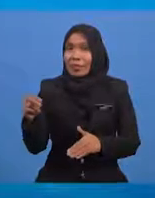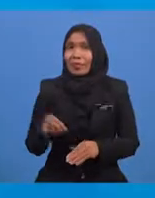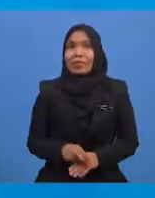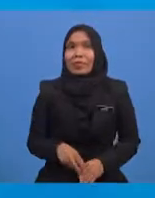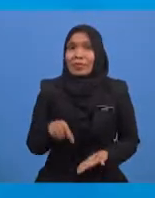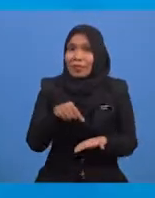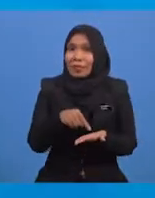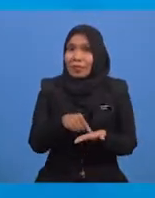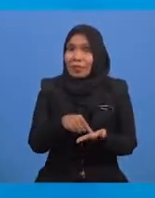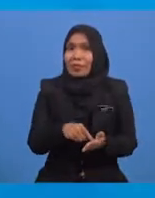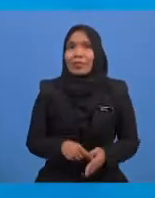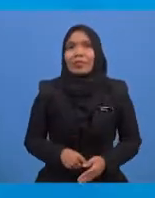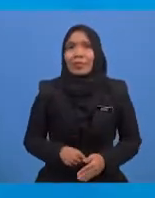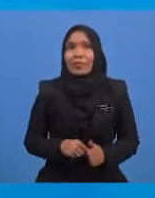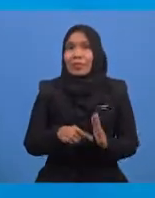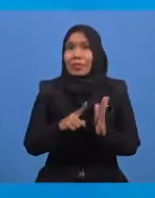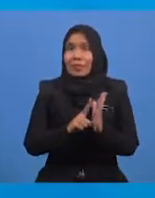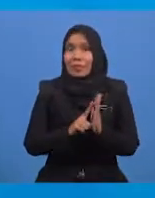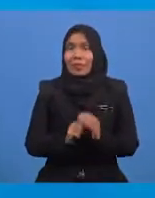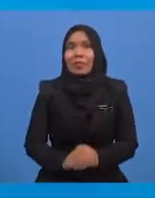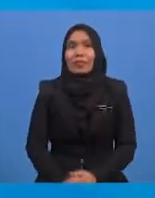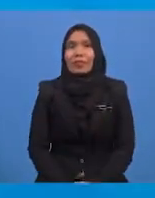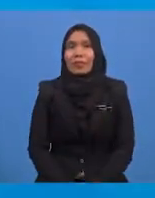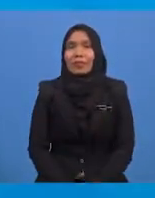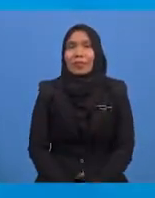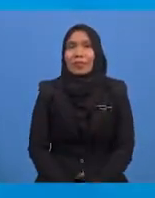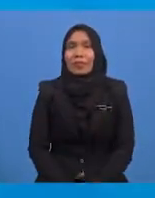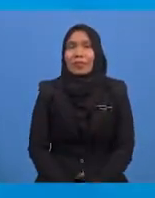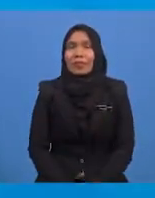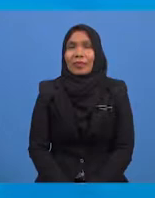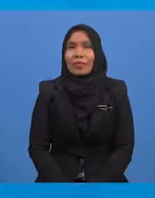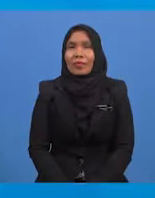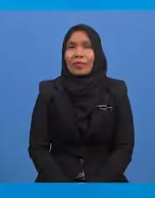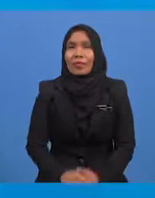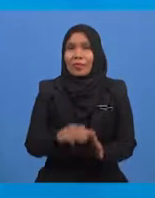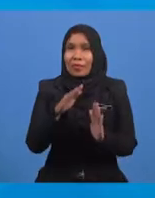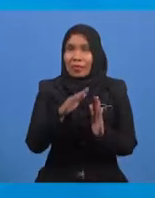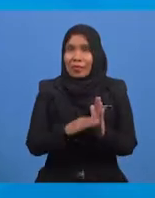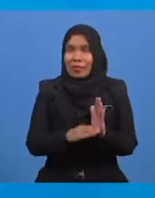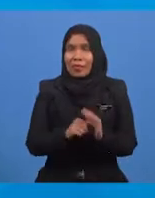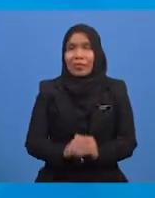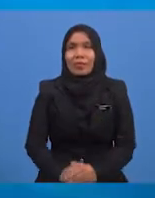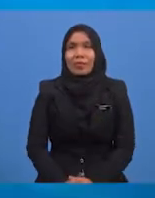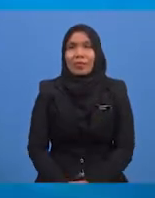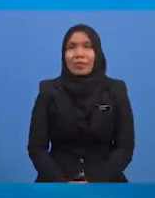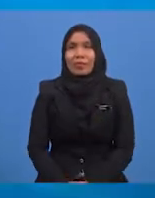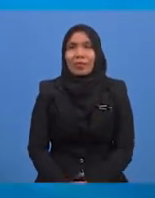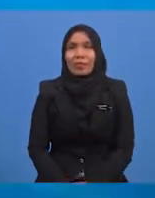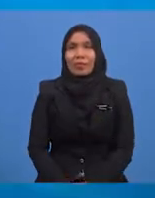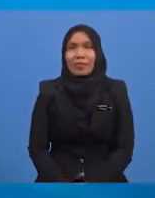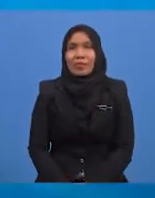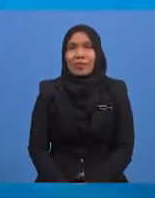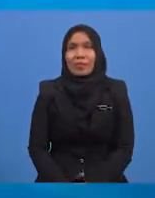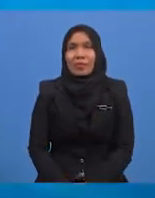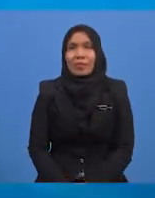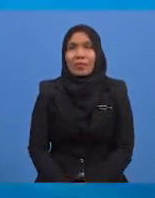lemah, keberkesanan pemimpin rendah dan kurang kepuasan kumpulan.